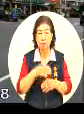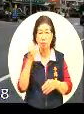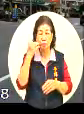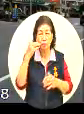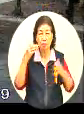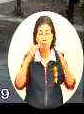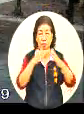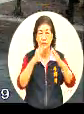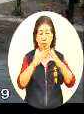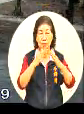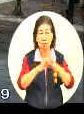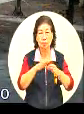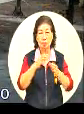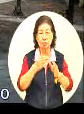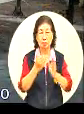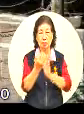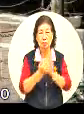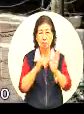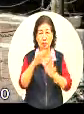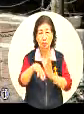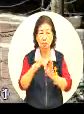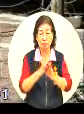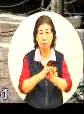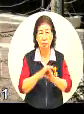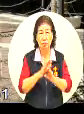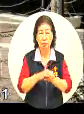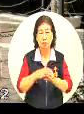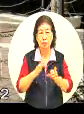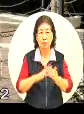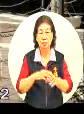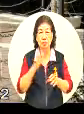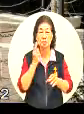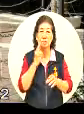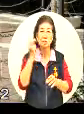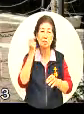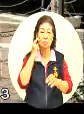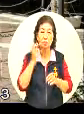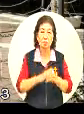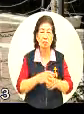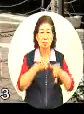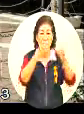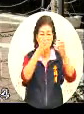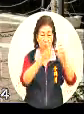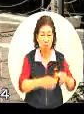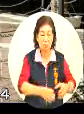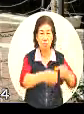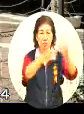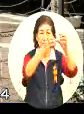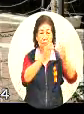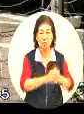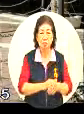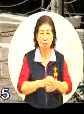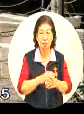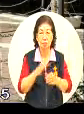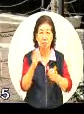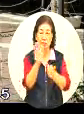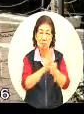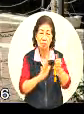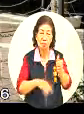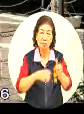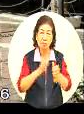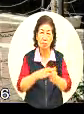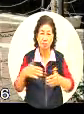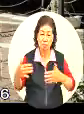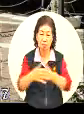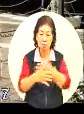人设置一个铁链铁柱影响他的通行出路这